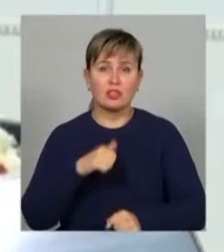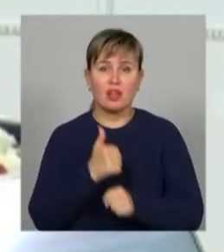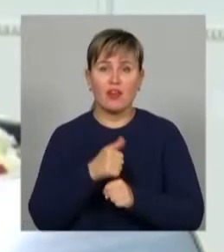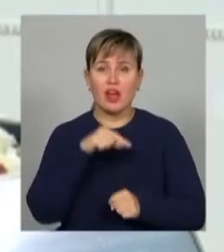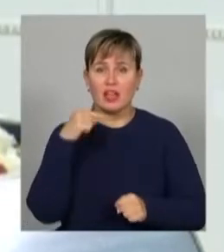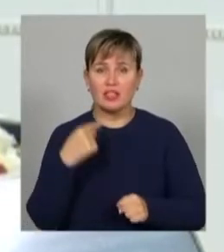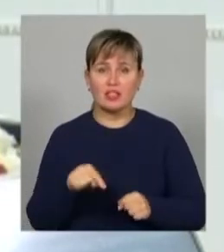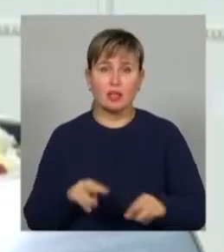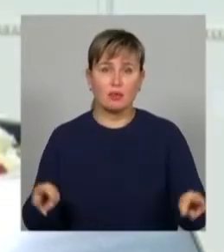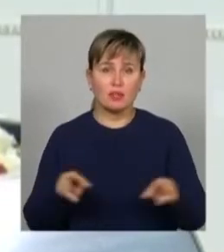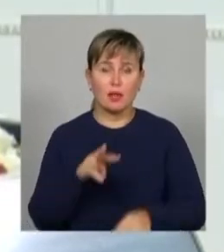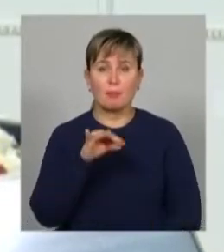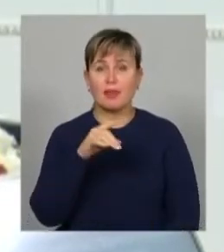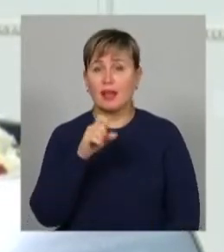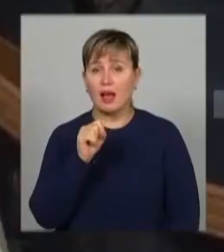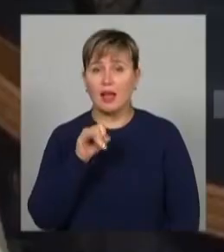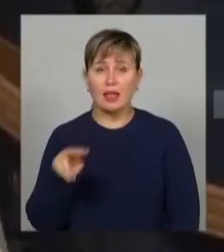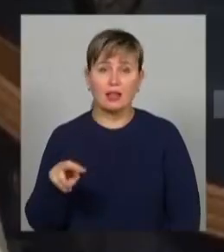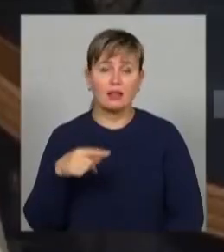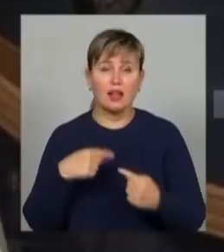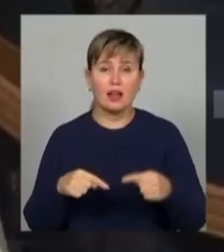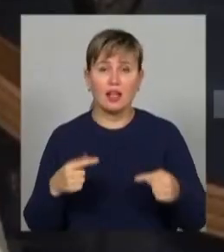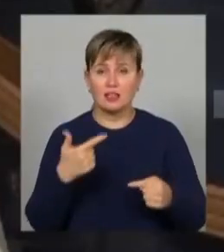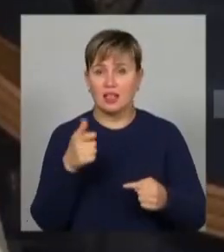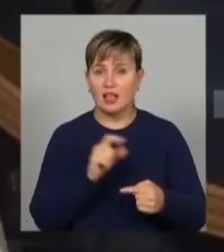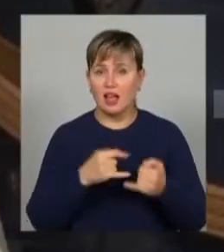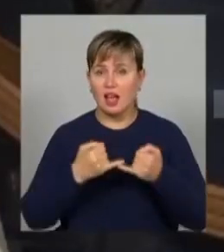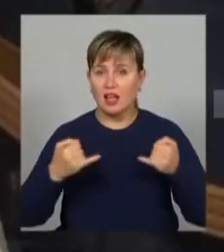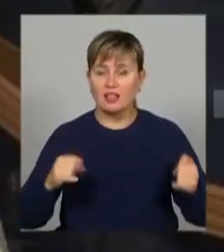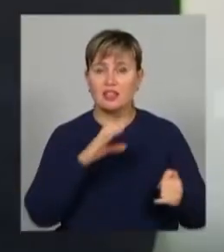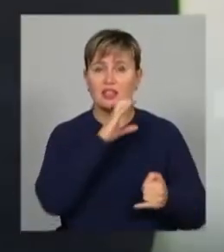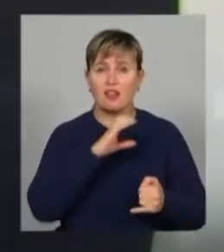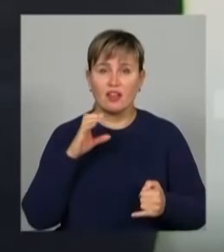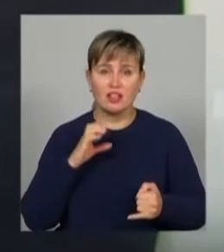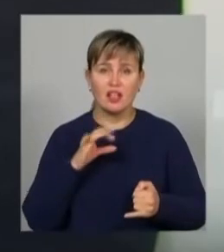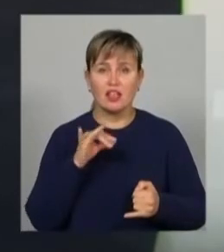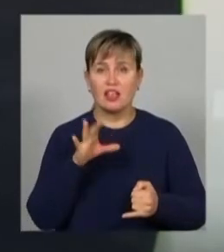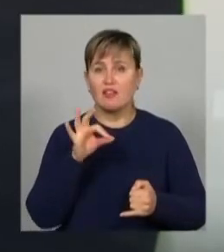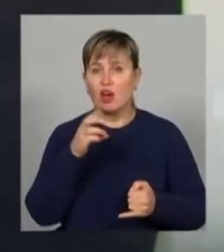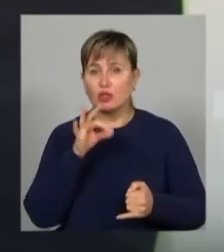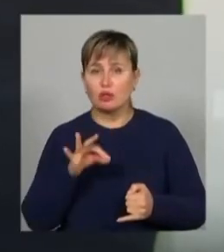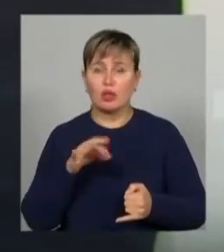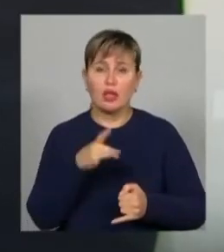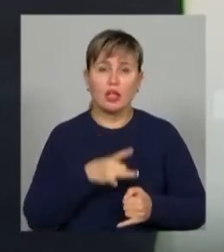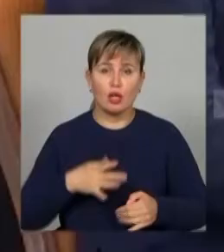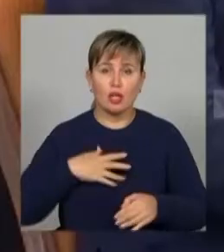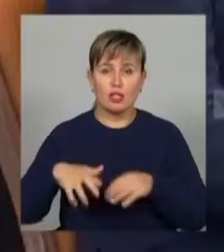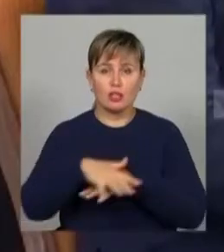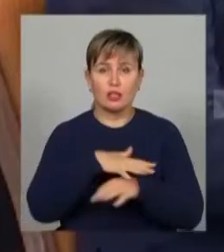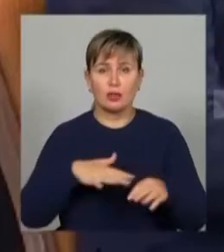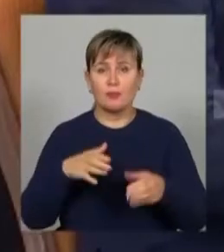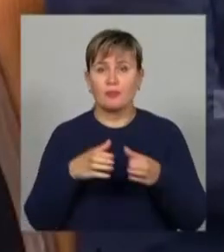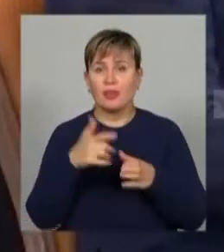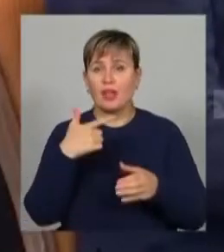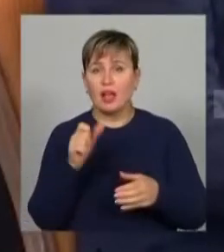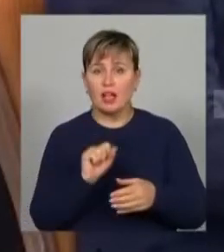российского правительства Михаилом Мишустиным варианты газификации северных и восточных регионов нашей страны. Компании «Газпром» и